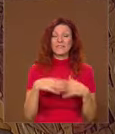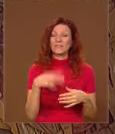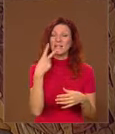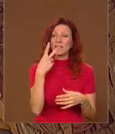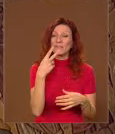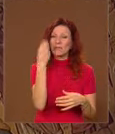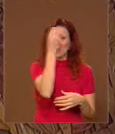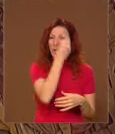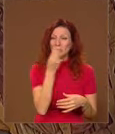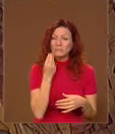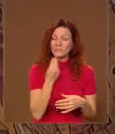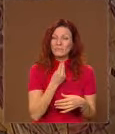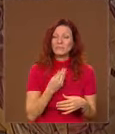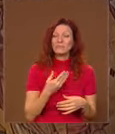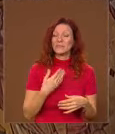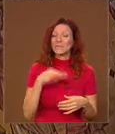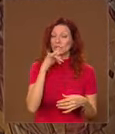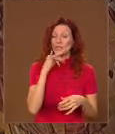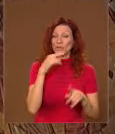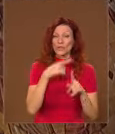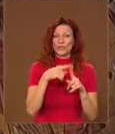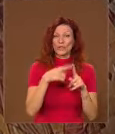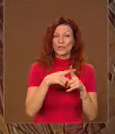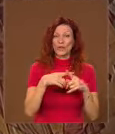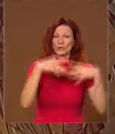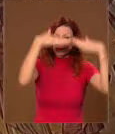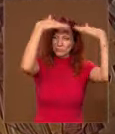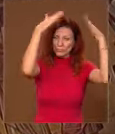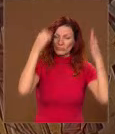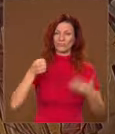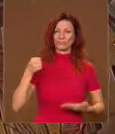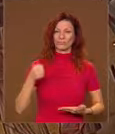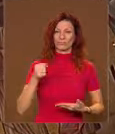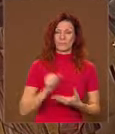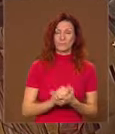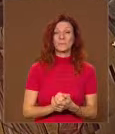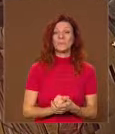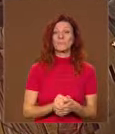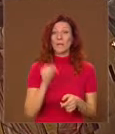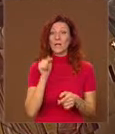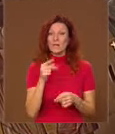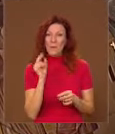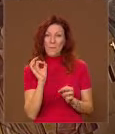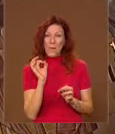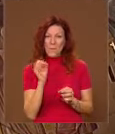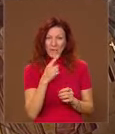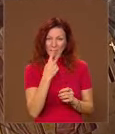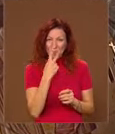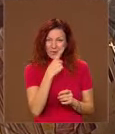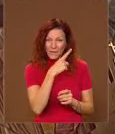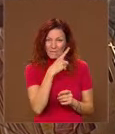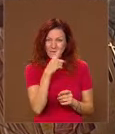Исус Христос като велик архиерей. А ето това е и композицията причастяване